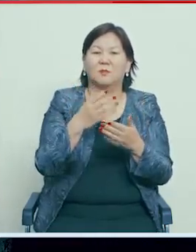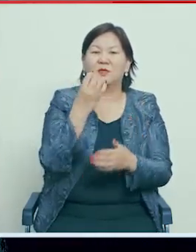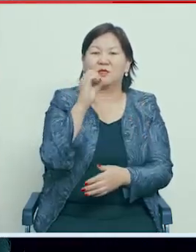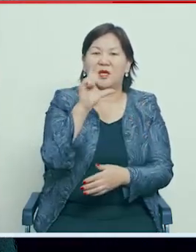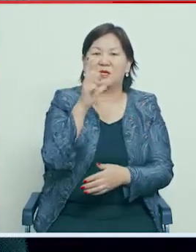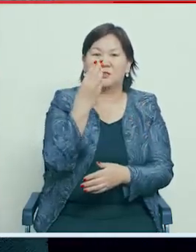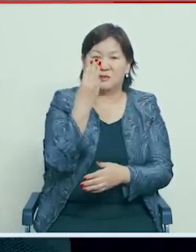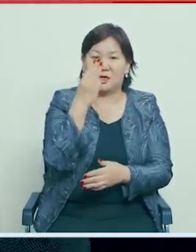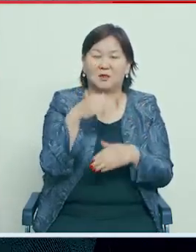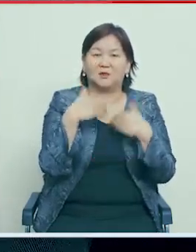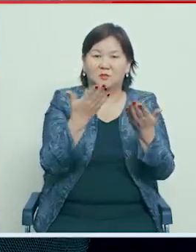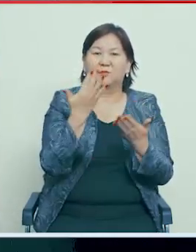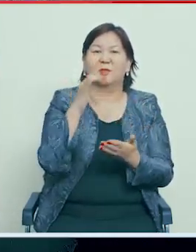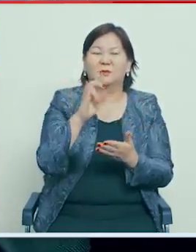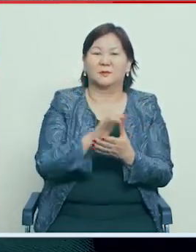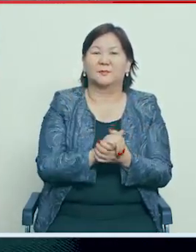өгчээсэн.